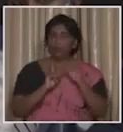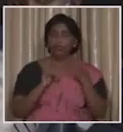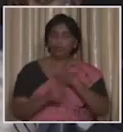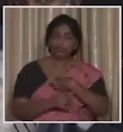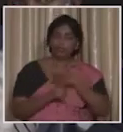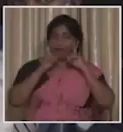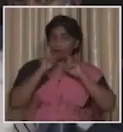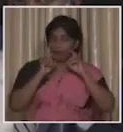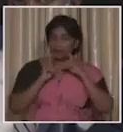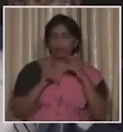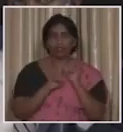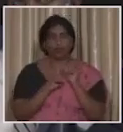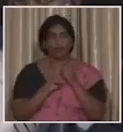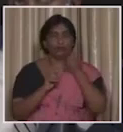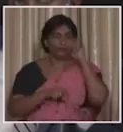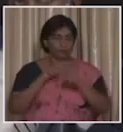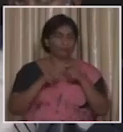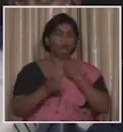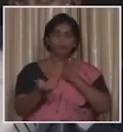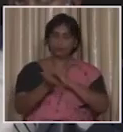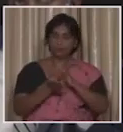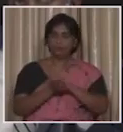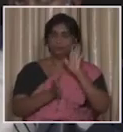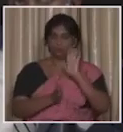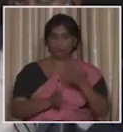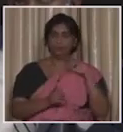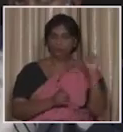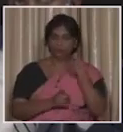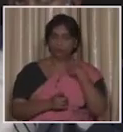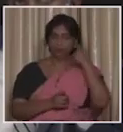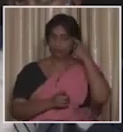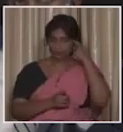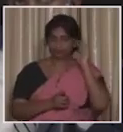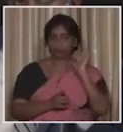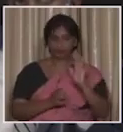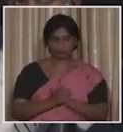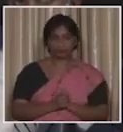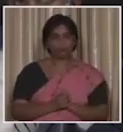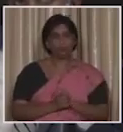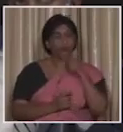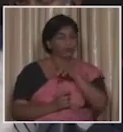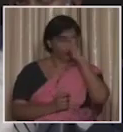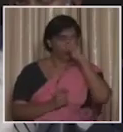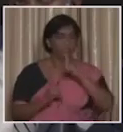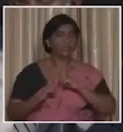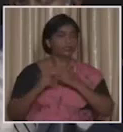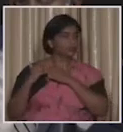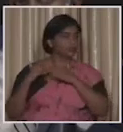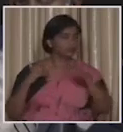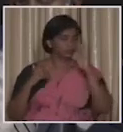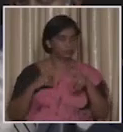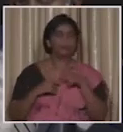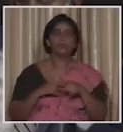විඳින තැළෙන පෑගෙන පොඩි වෙන මිනිස්සුන්ට කියන කාරණේ අපි සෑම කෙනෙක්ම සිහිතබා ගන්නට අවශ්‍යයි. එතුමාගේ ජීවිතේ පුරා පැතිරී